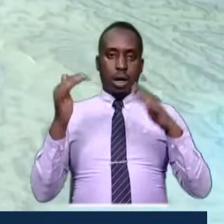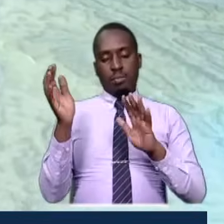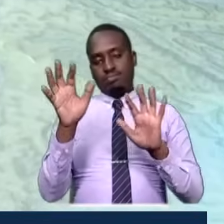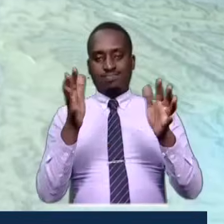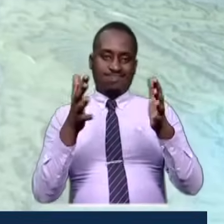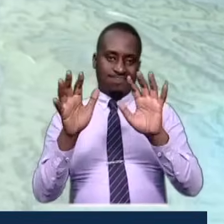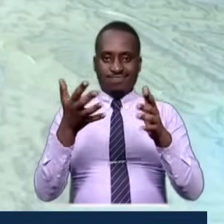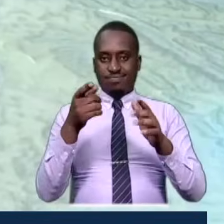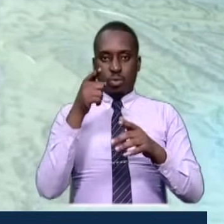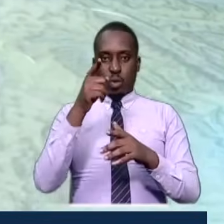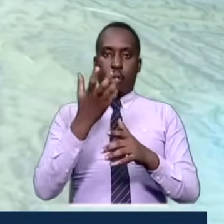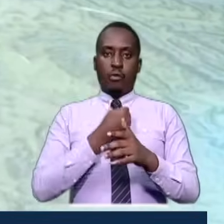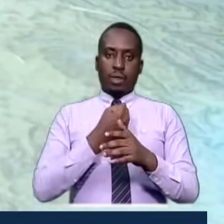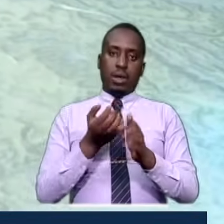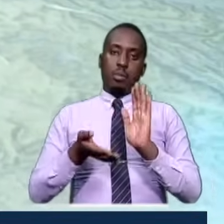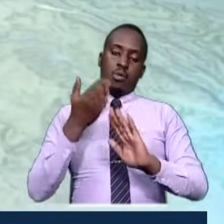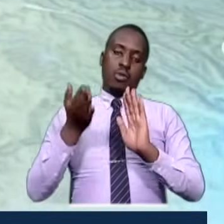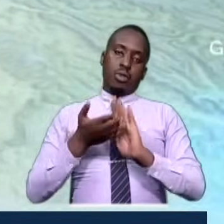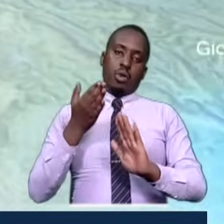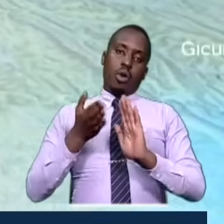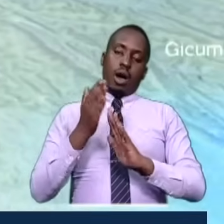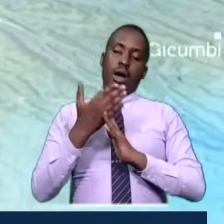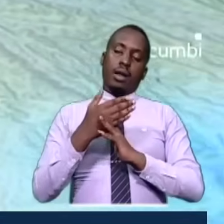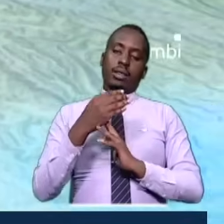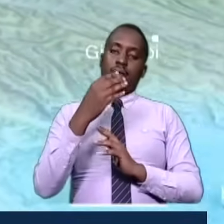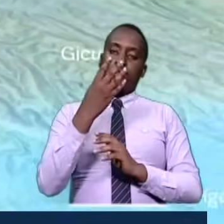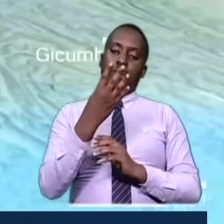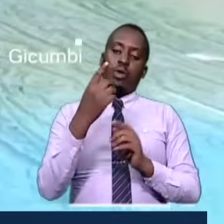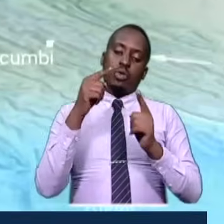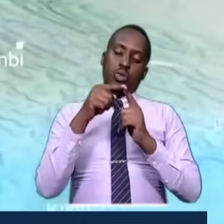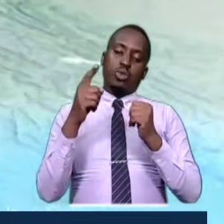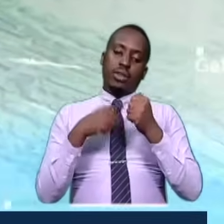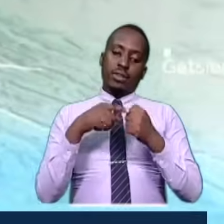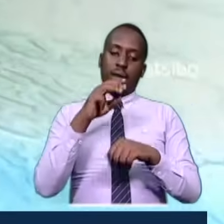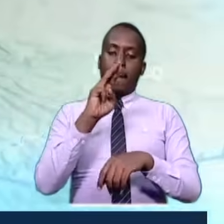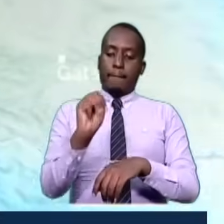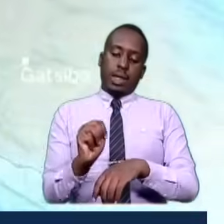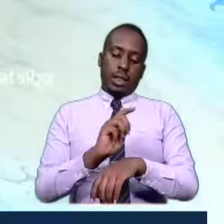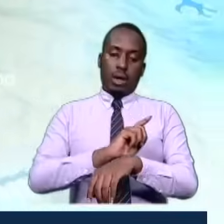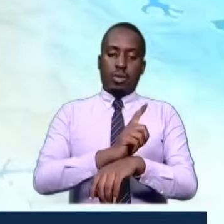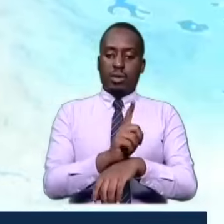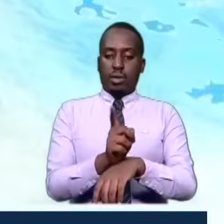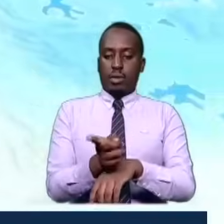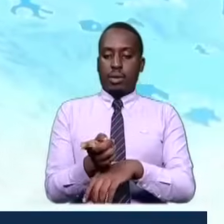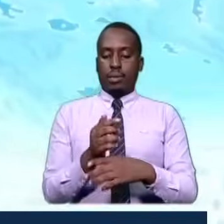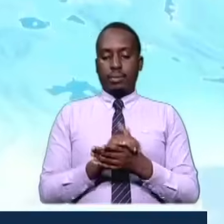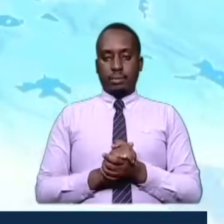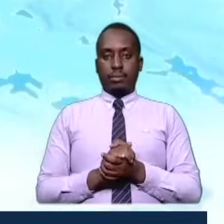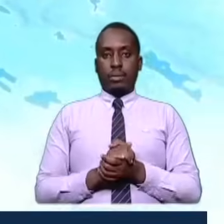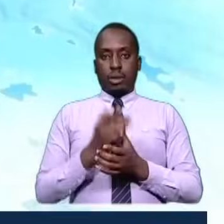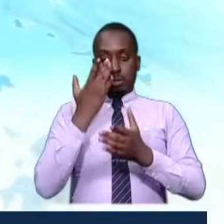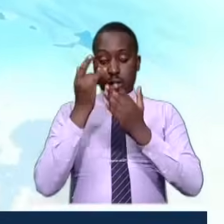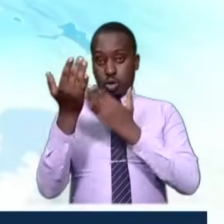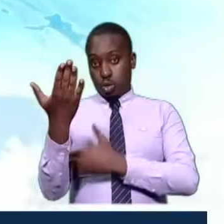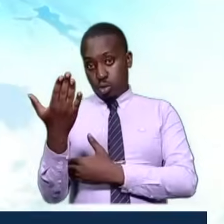uringaniye ukazaba ufite umuvuduko uri hagati ya metero enye ndetse na metero esheshatu ku isegonda mu masaha mu